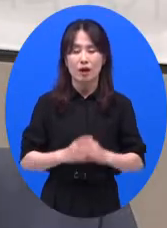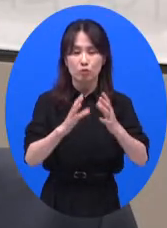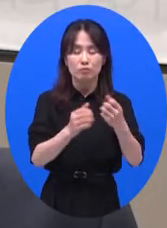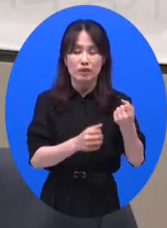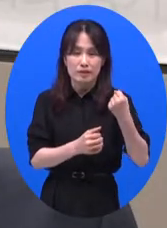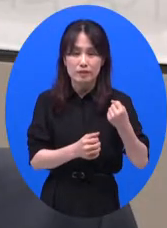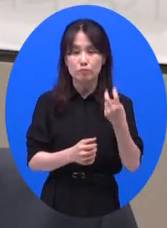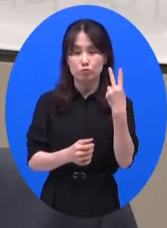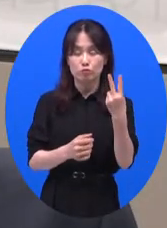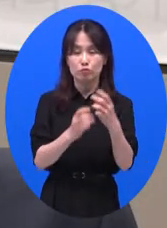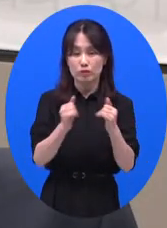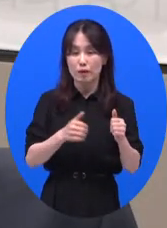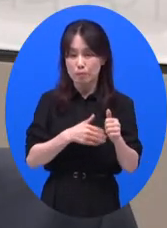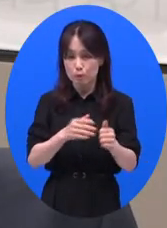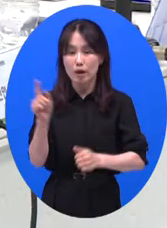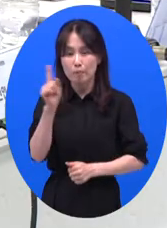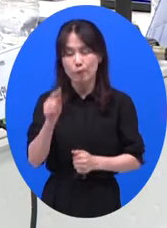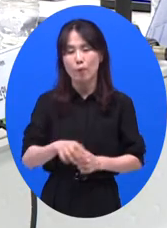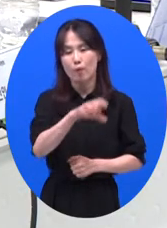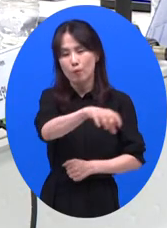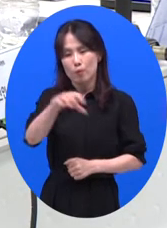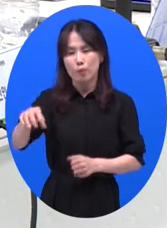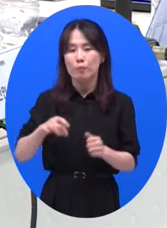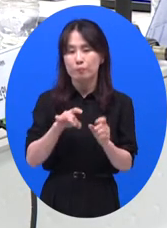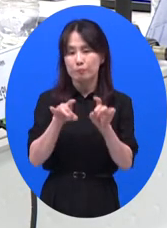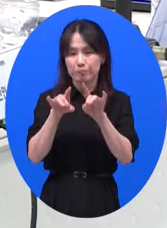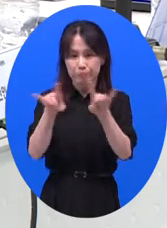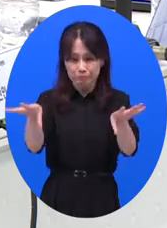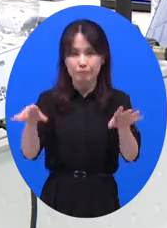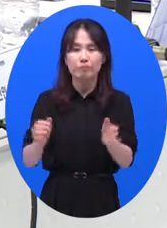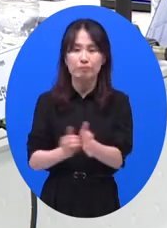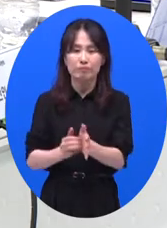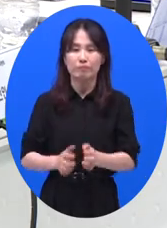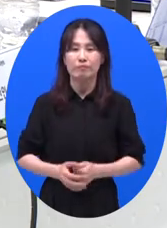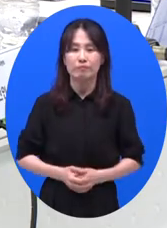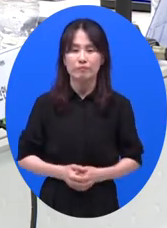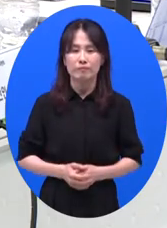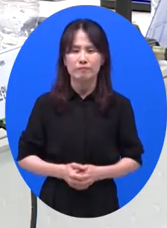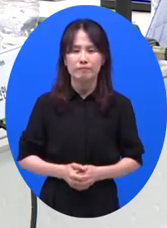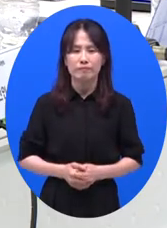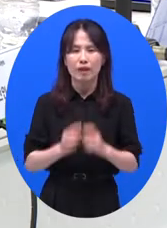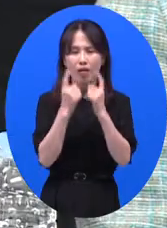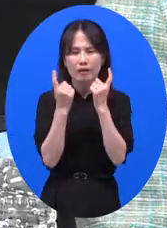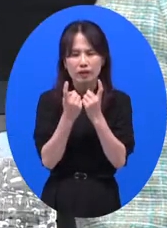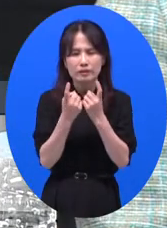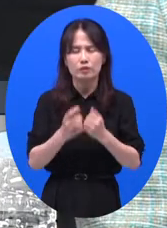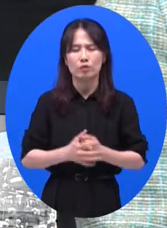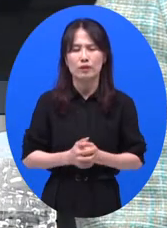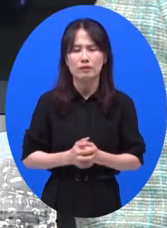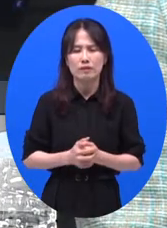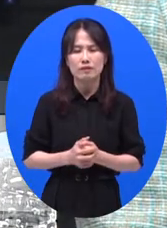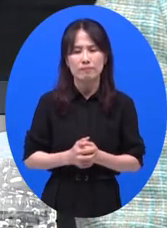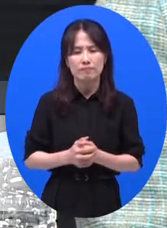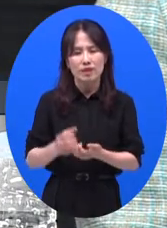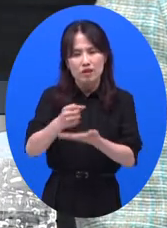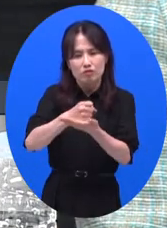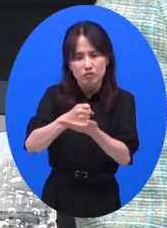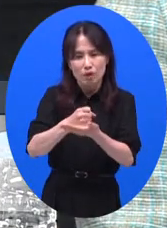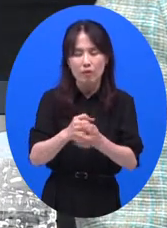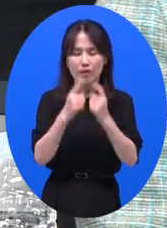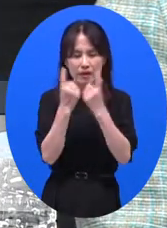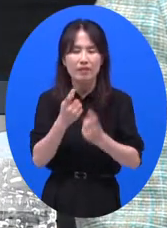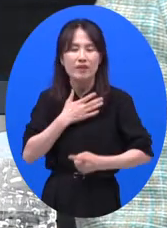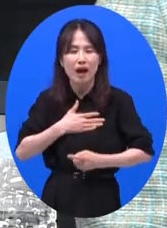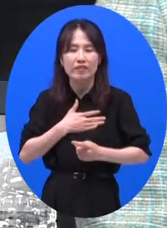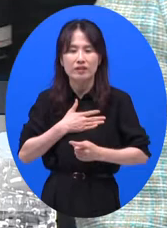국민의힘 당에서 추천한 2명의 위원은 연대와 협치특위와 미래농업혁신 TF에 소속됩니다. 개인적인 인연이나 사사로운